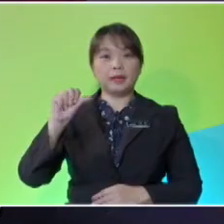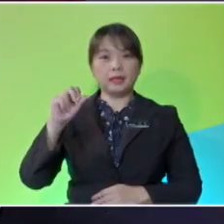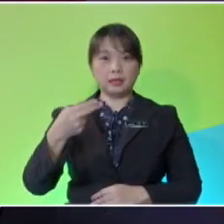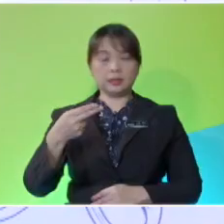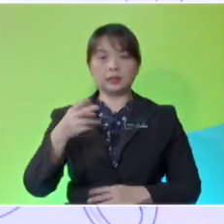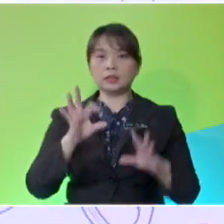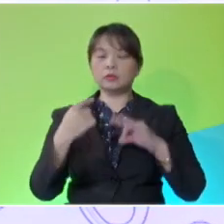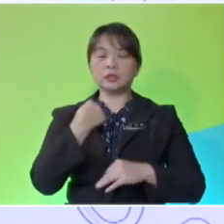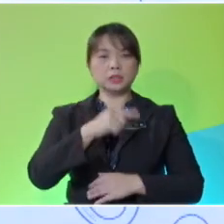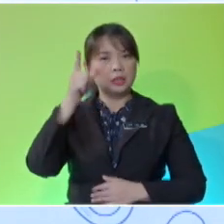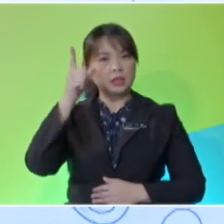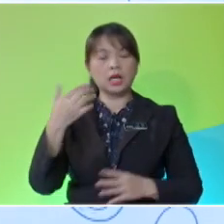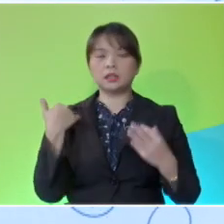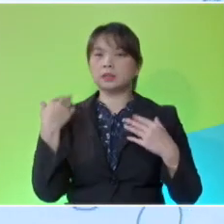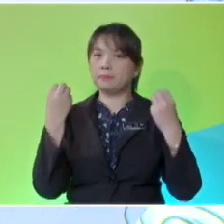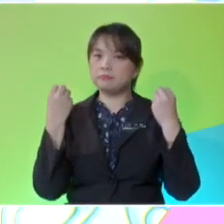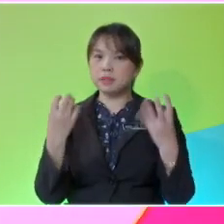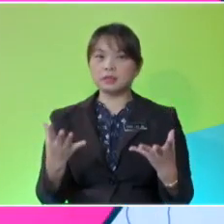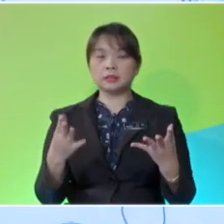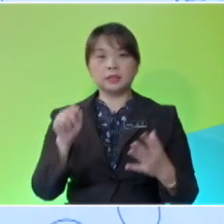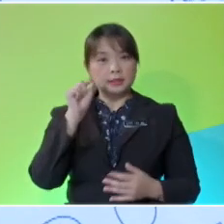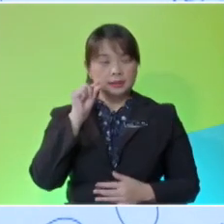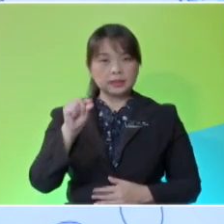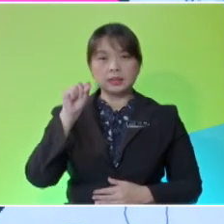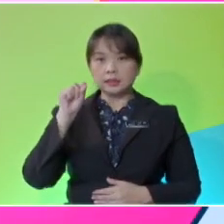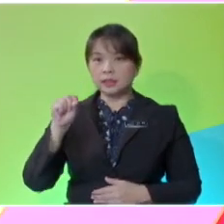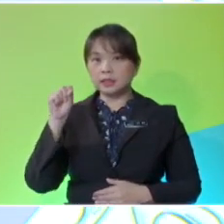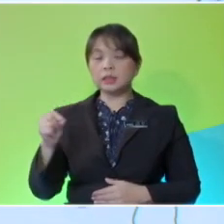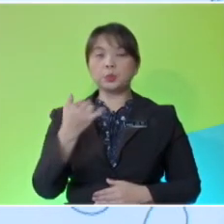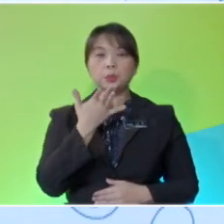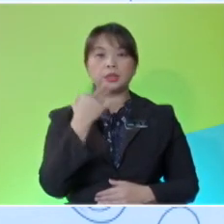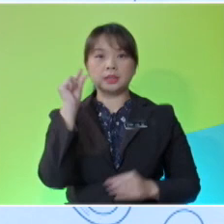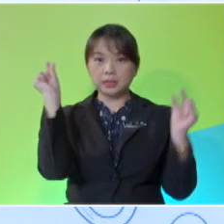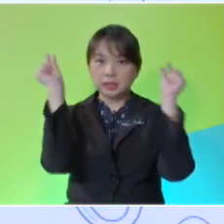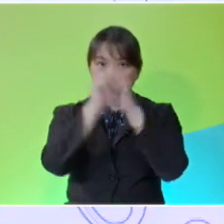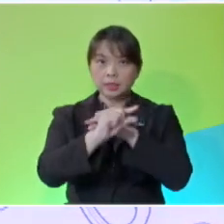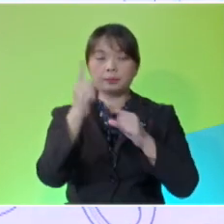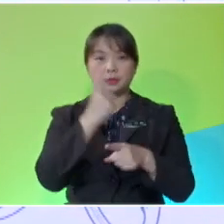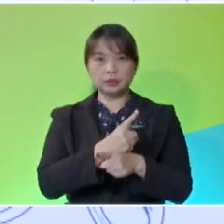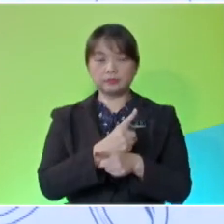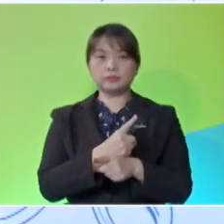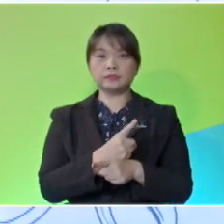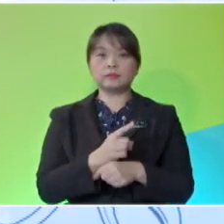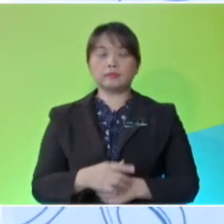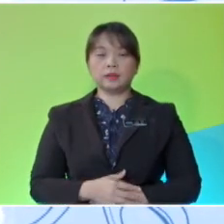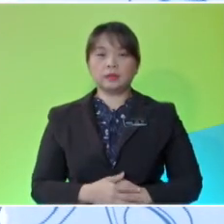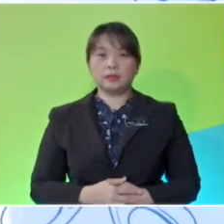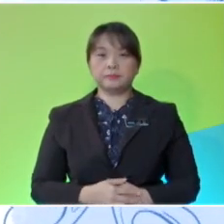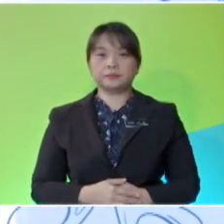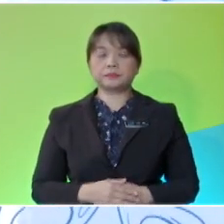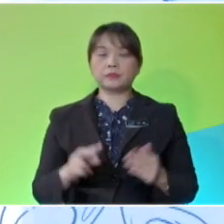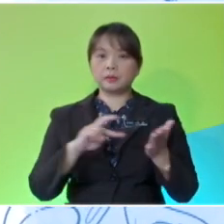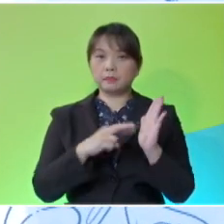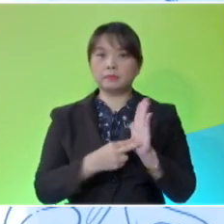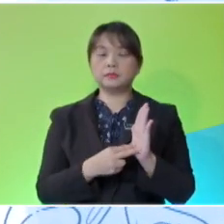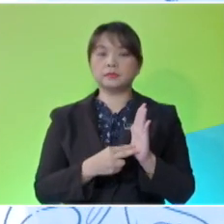banyak tumpuk-tumpuk ataupun banyak titik-titik berwarna gelap ataupun banyak titik-titik bertempatan bermaksud kawasan